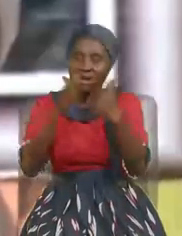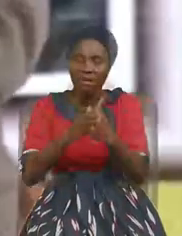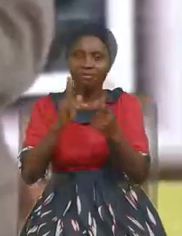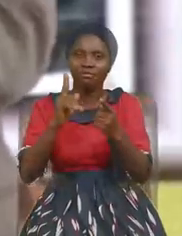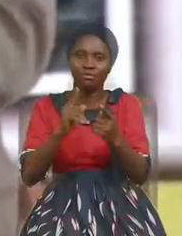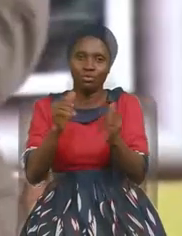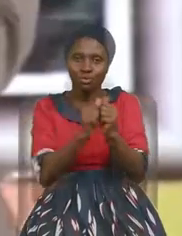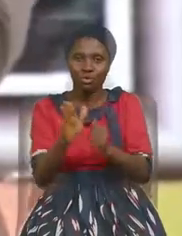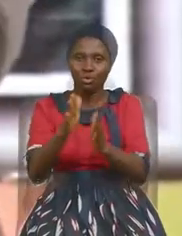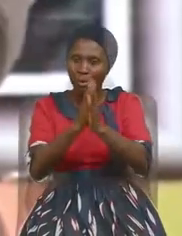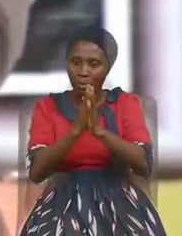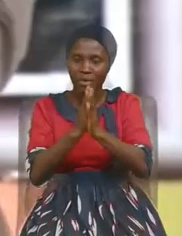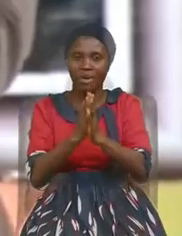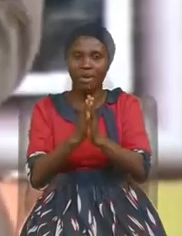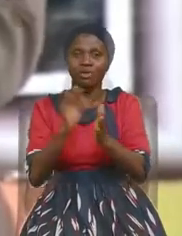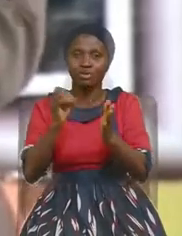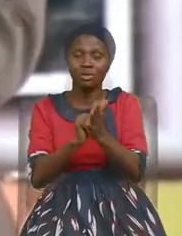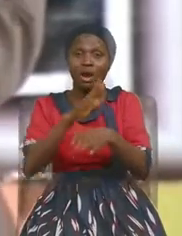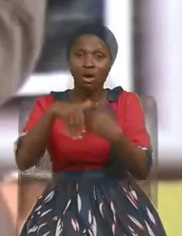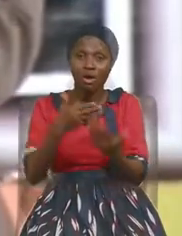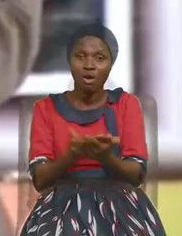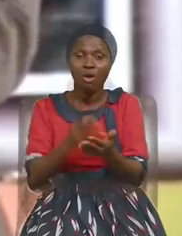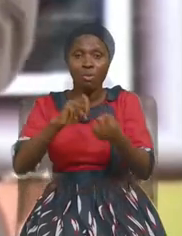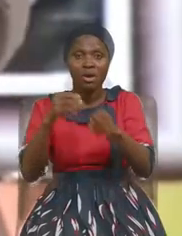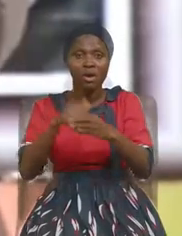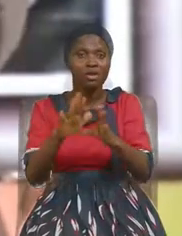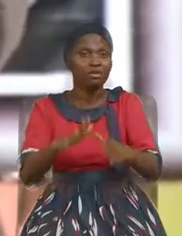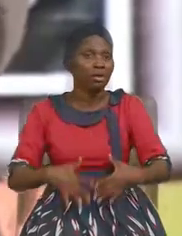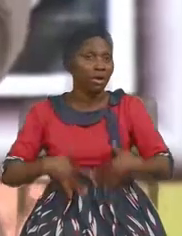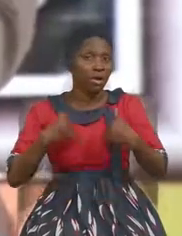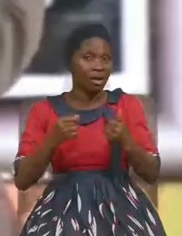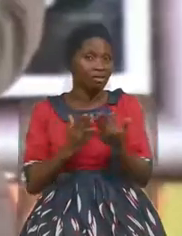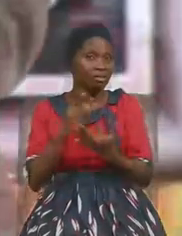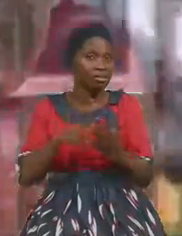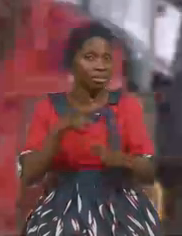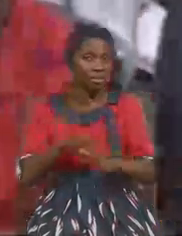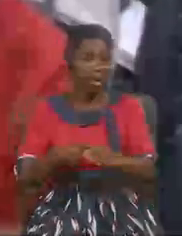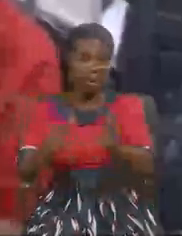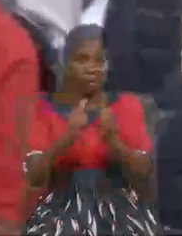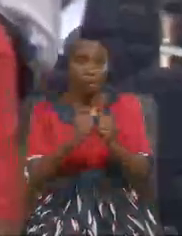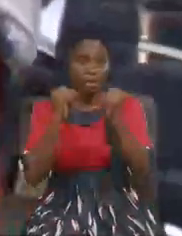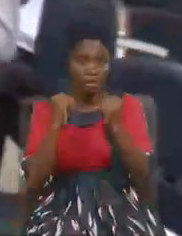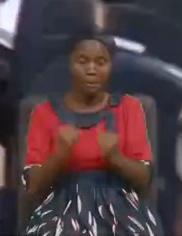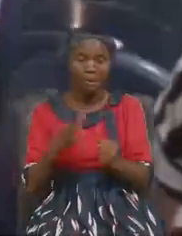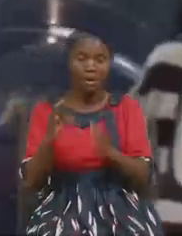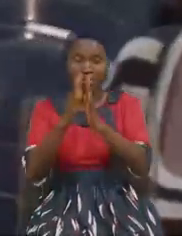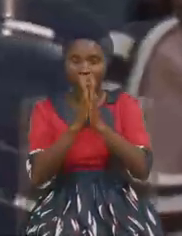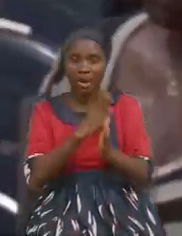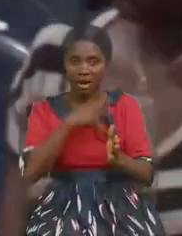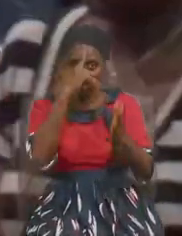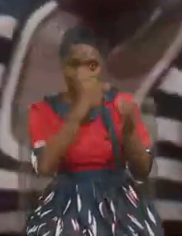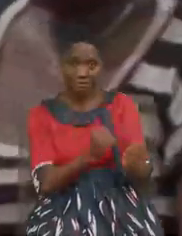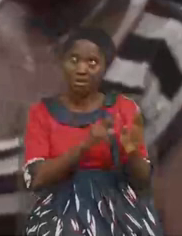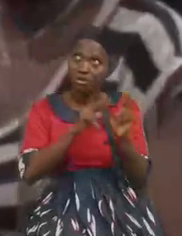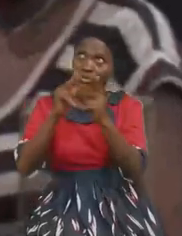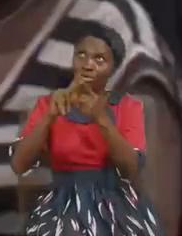vie au cours de cette période, avec la puissance de la prière et avec la puissance de la foi, ayant les regards sur Jésus sur